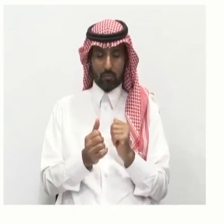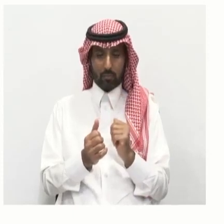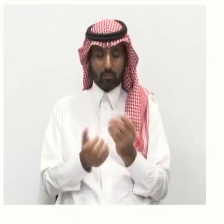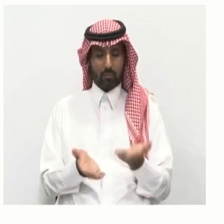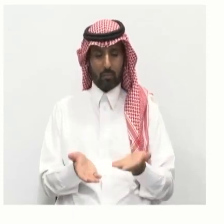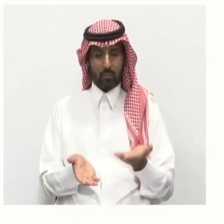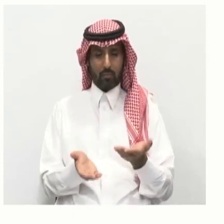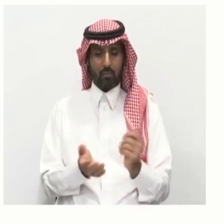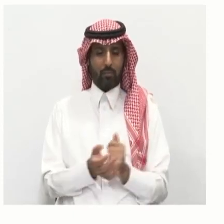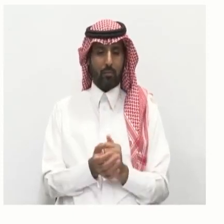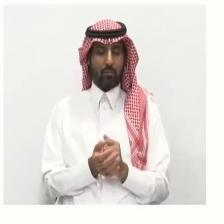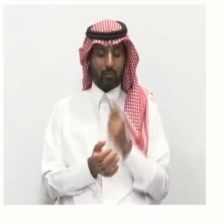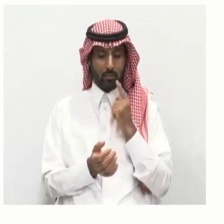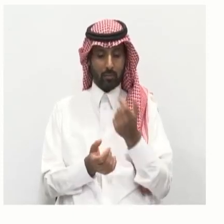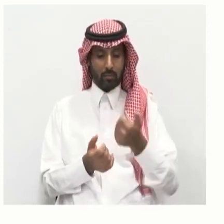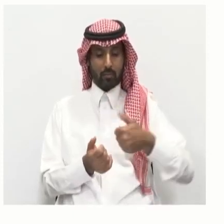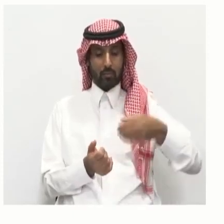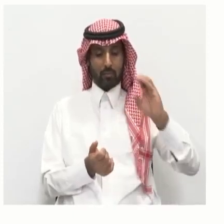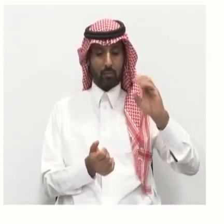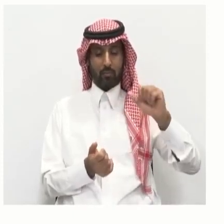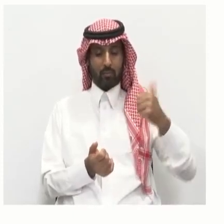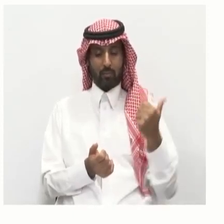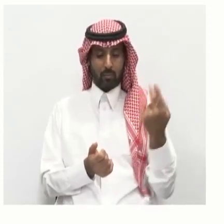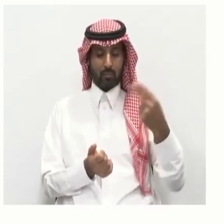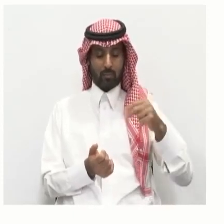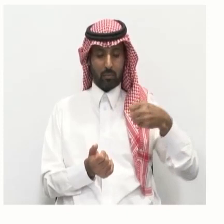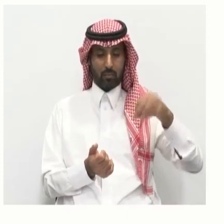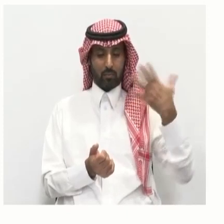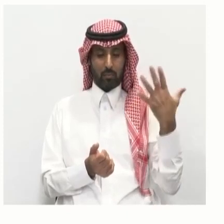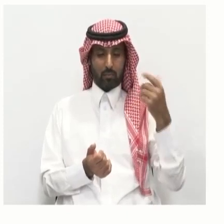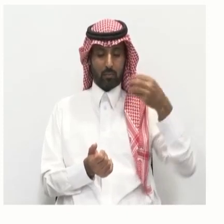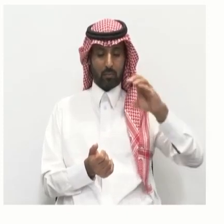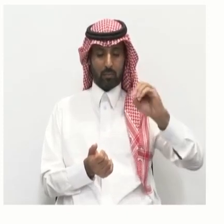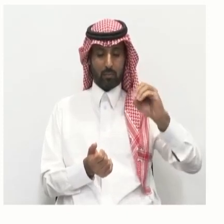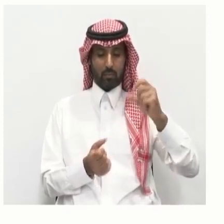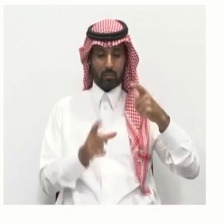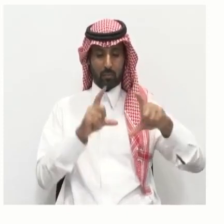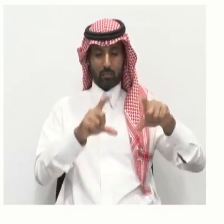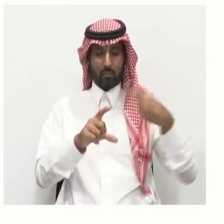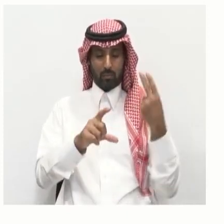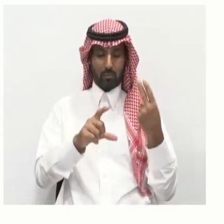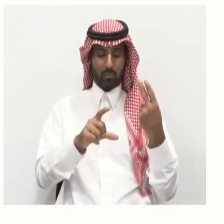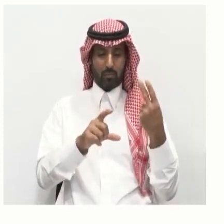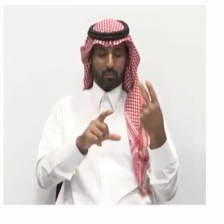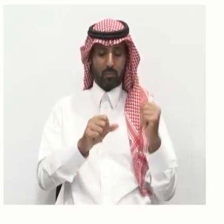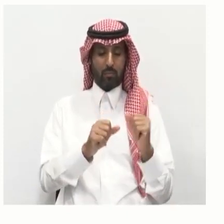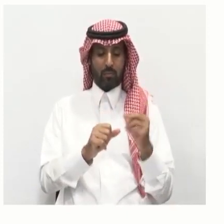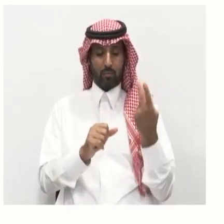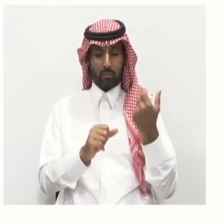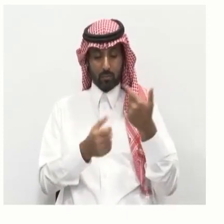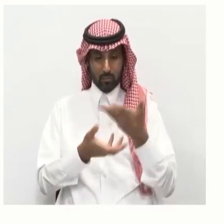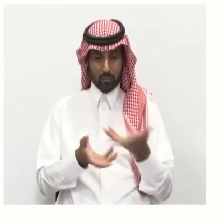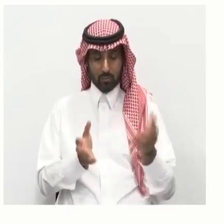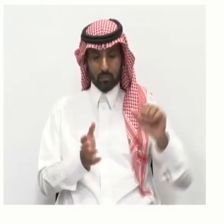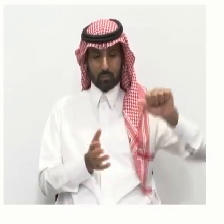شباب انه البنزويك هنا عباره عن ايش يا شباب عباره عن ذرتين او